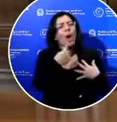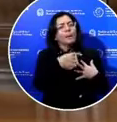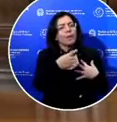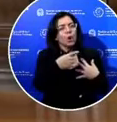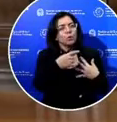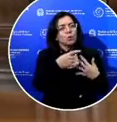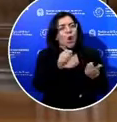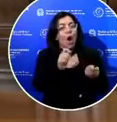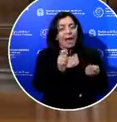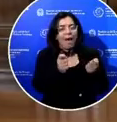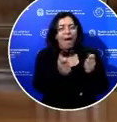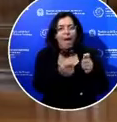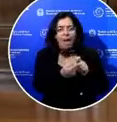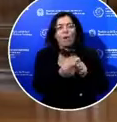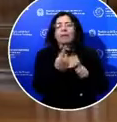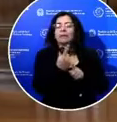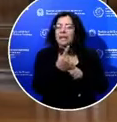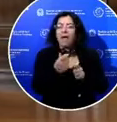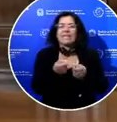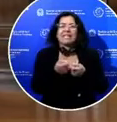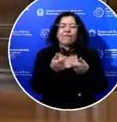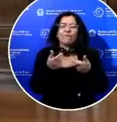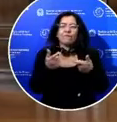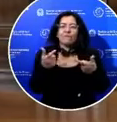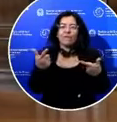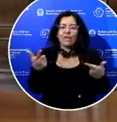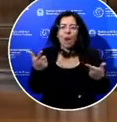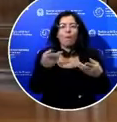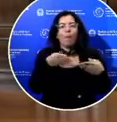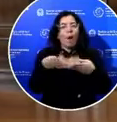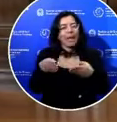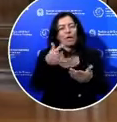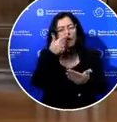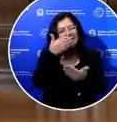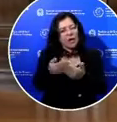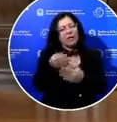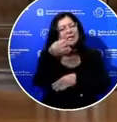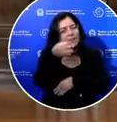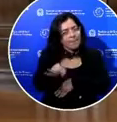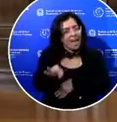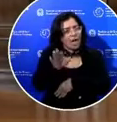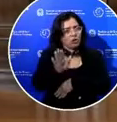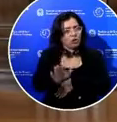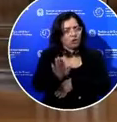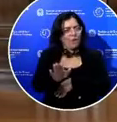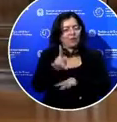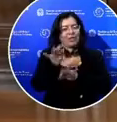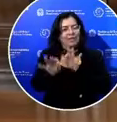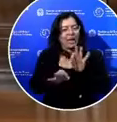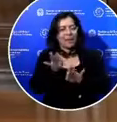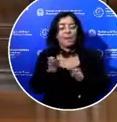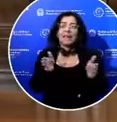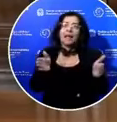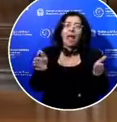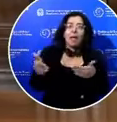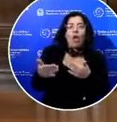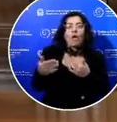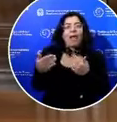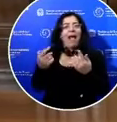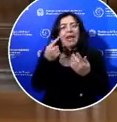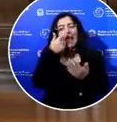modo che richiede lo sviluppo di percorsi trattamentali specifici, che richiede ambienti, locali adeguati,